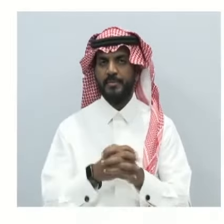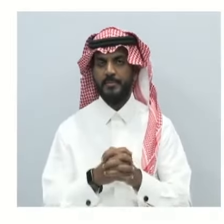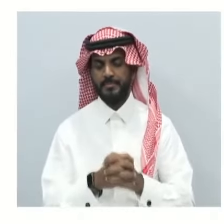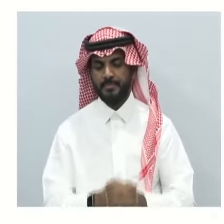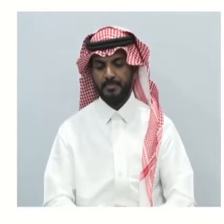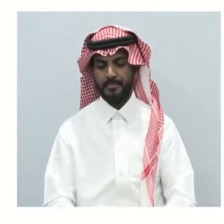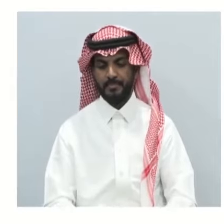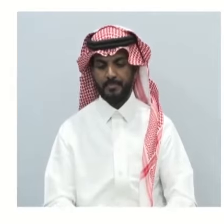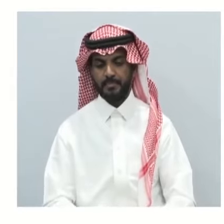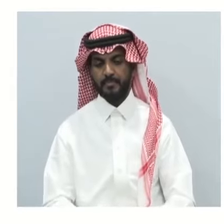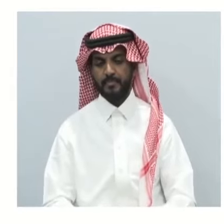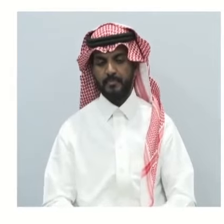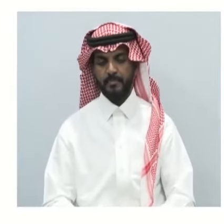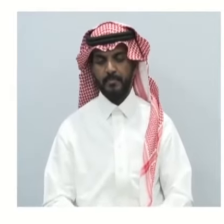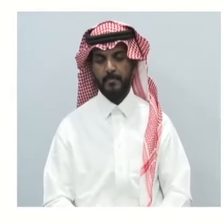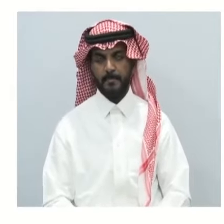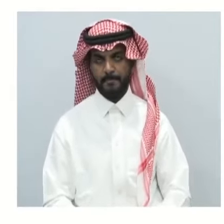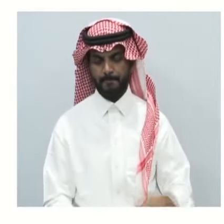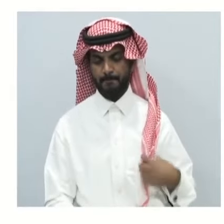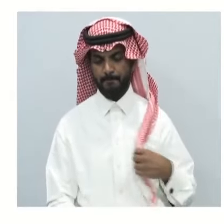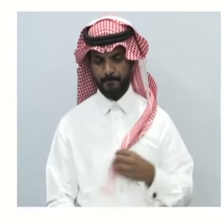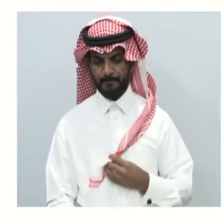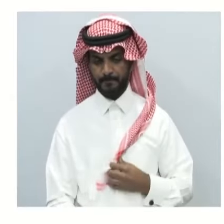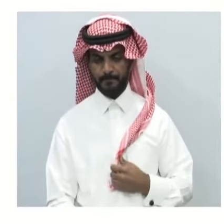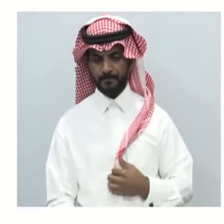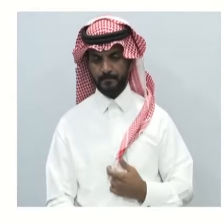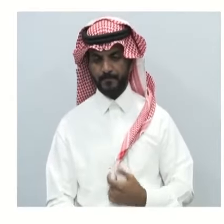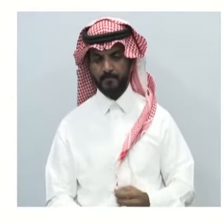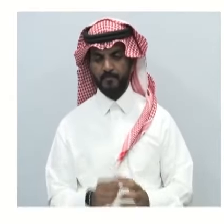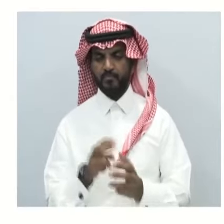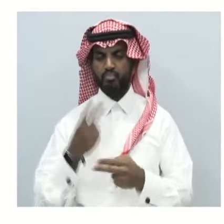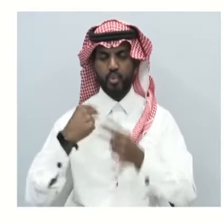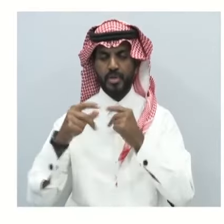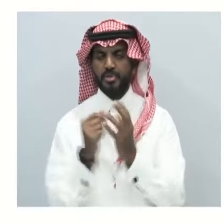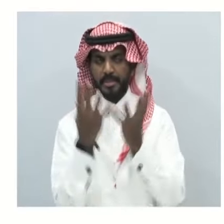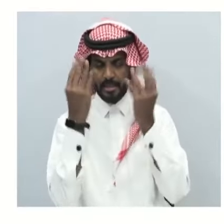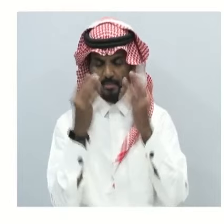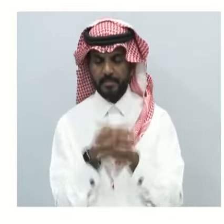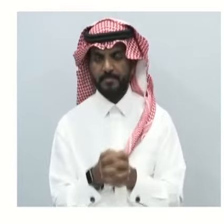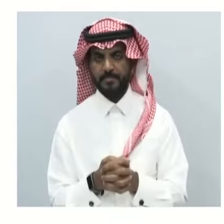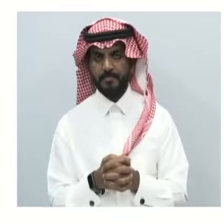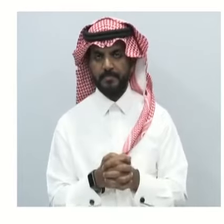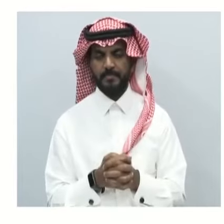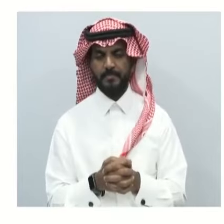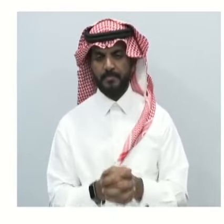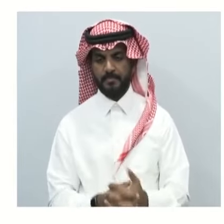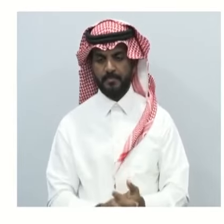هاتين الصورتين لننطلق بعد ذلك طالبتي ونراجعه ما تعلمنا تحدثنا